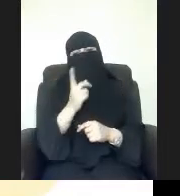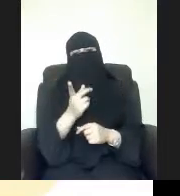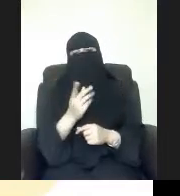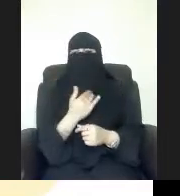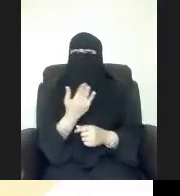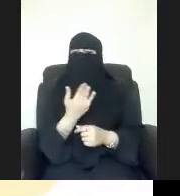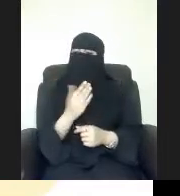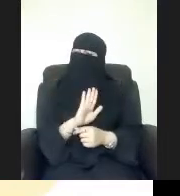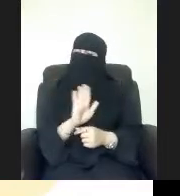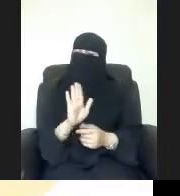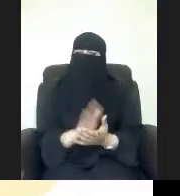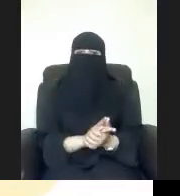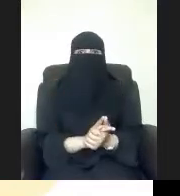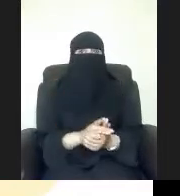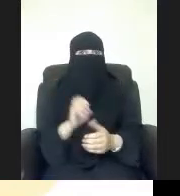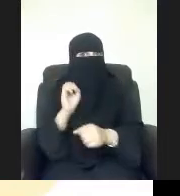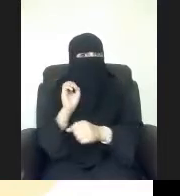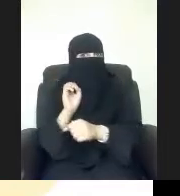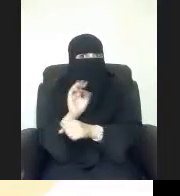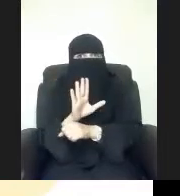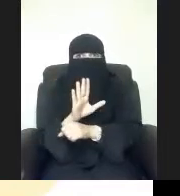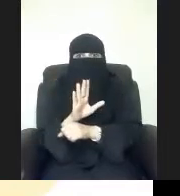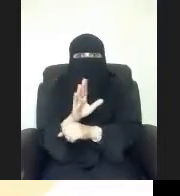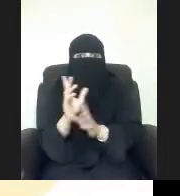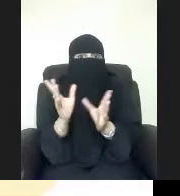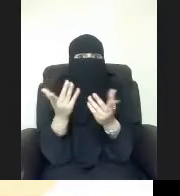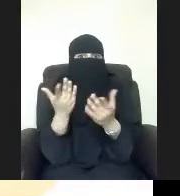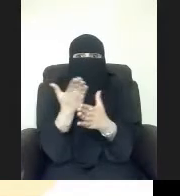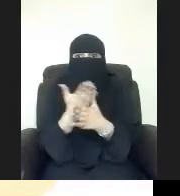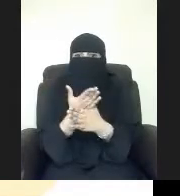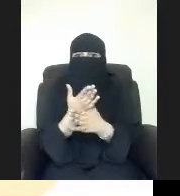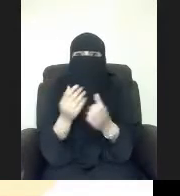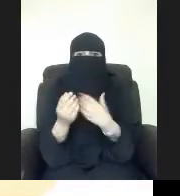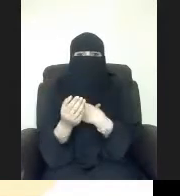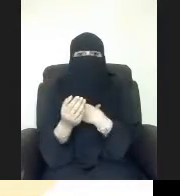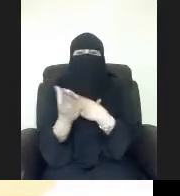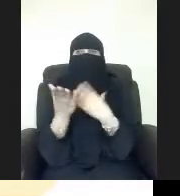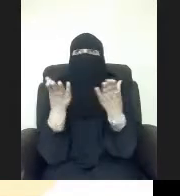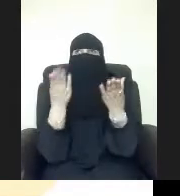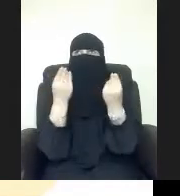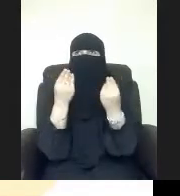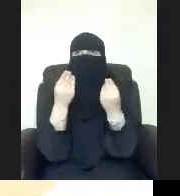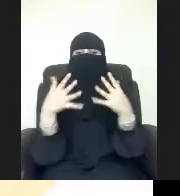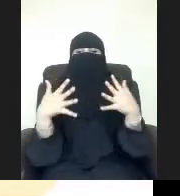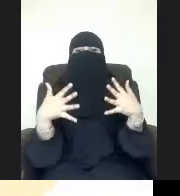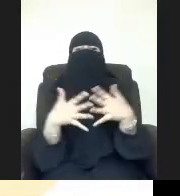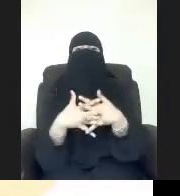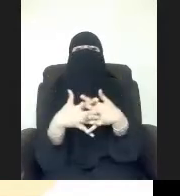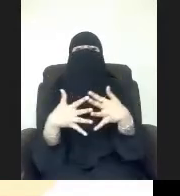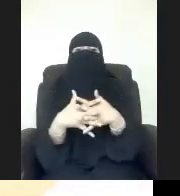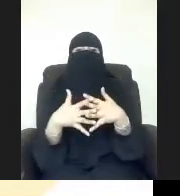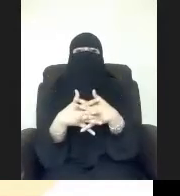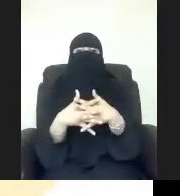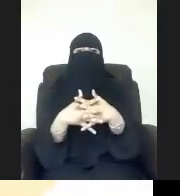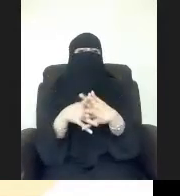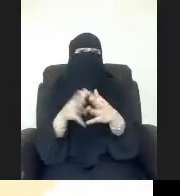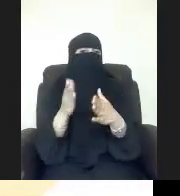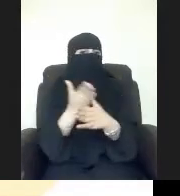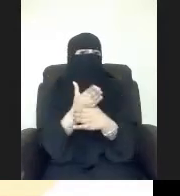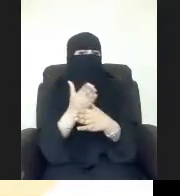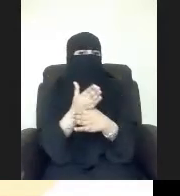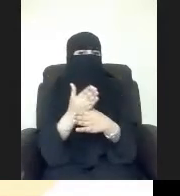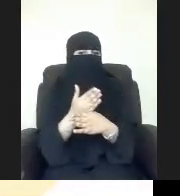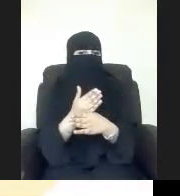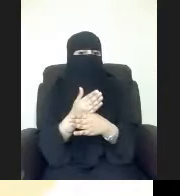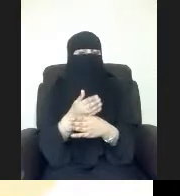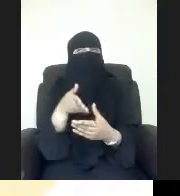مفهوم التعلم المدمج. حتى أخرج من هذا اللبس، أنا لابد يكون عندي مخرج جيد يساهم